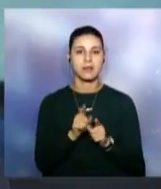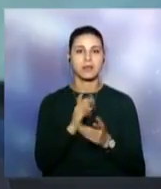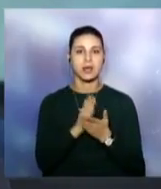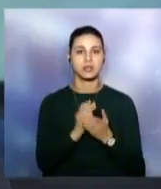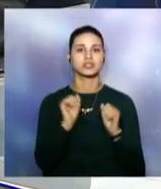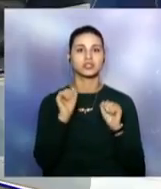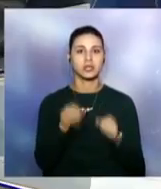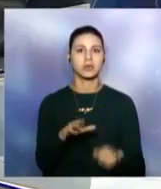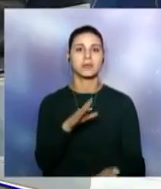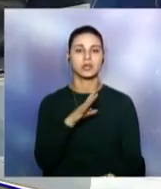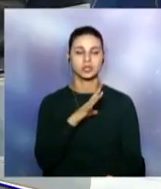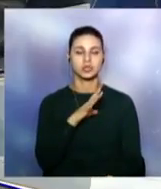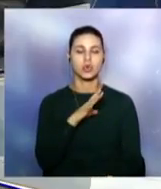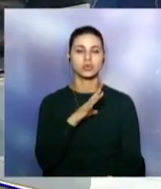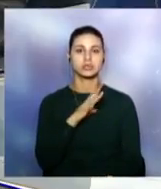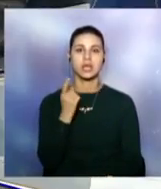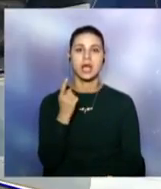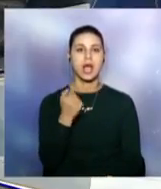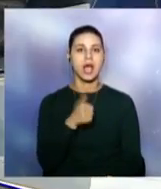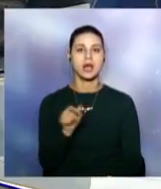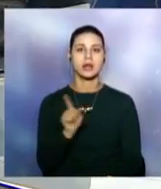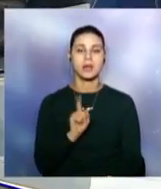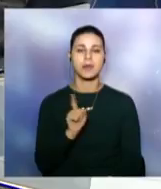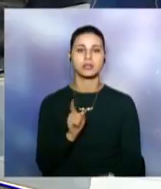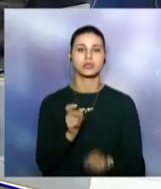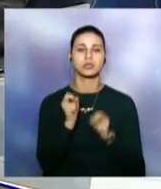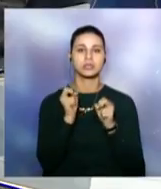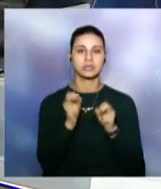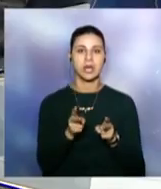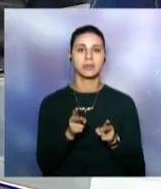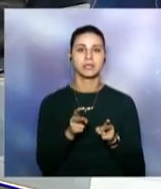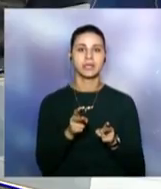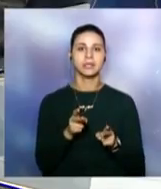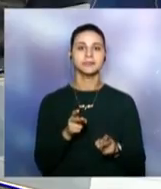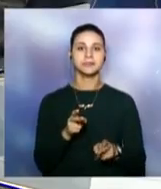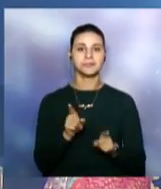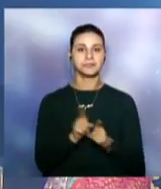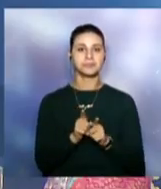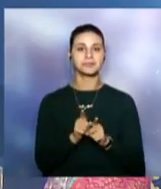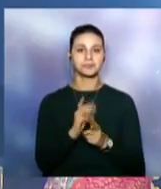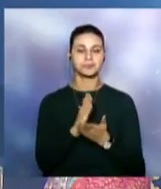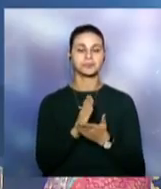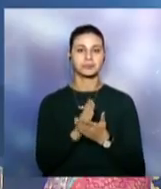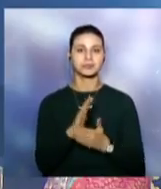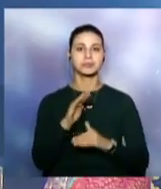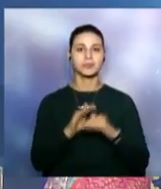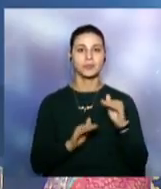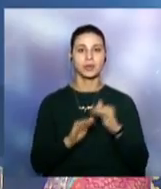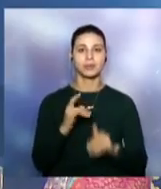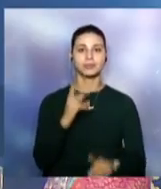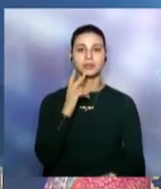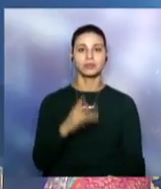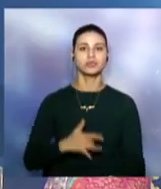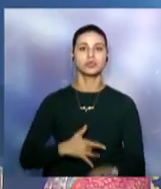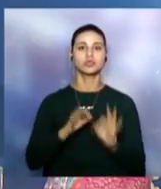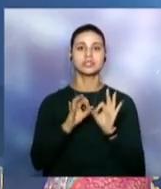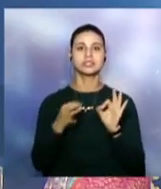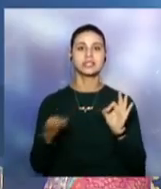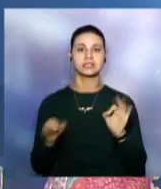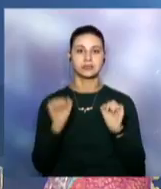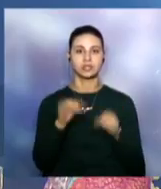შეიძლება აღმოჩნდეს არა მარტო საფრთხე თეორიული, არამედ პრაქტიკულად ბავშვის კუჭნაწლავისათვის